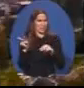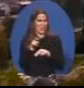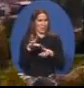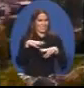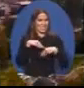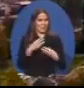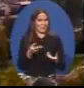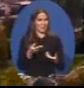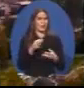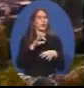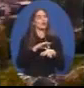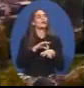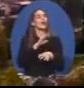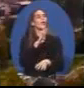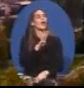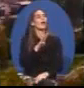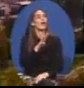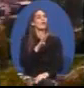ברקו,